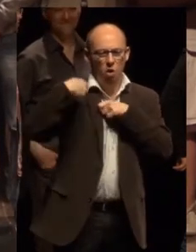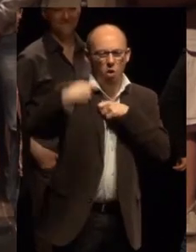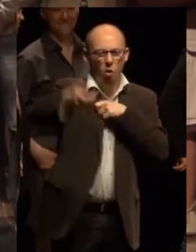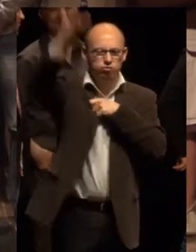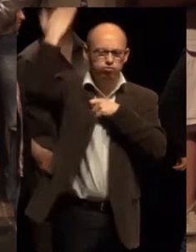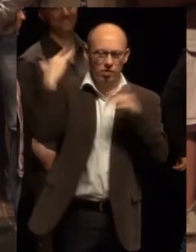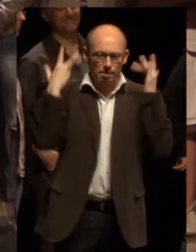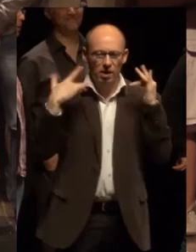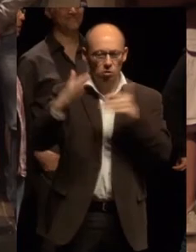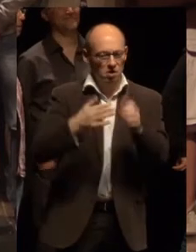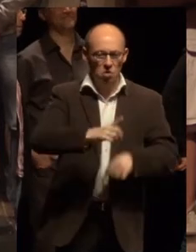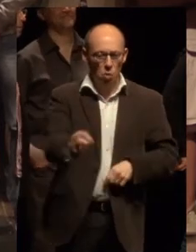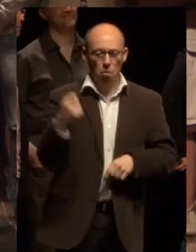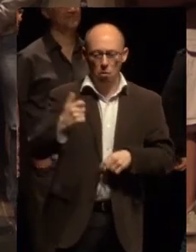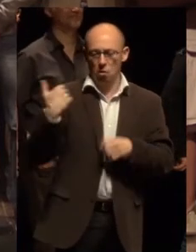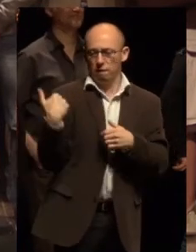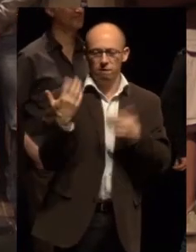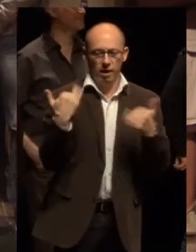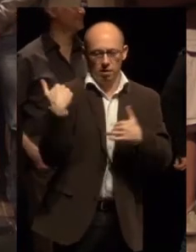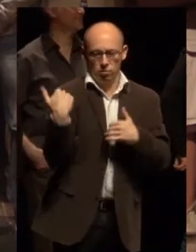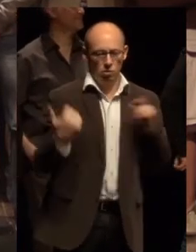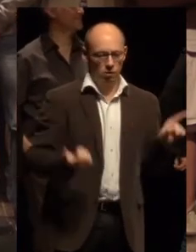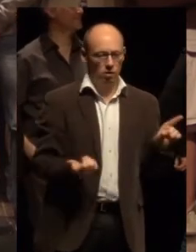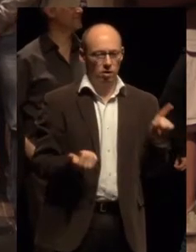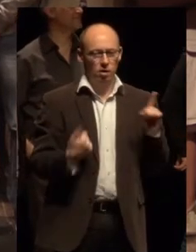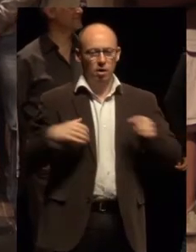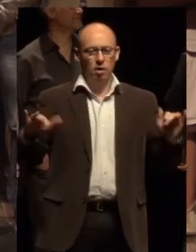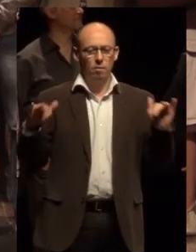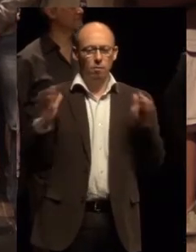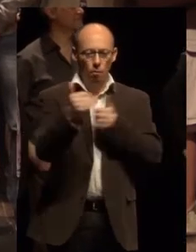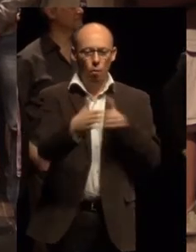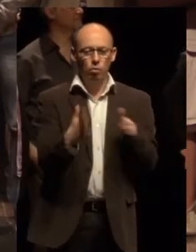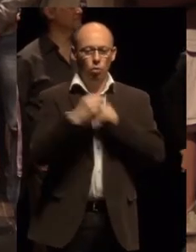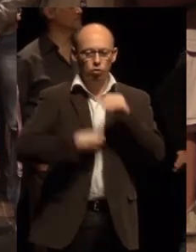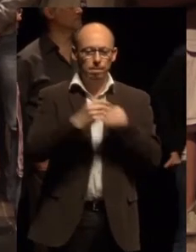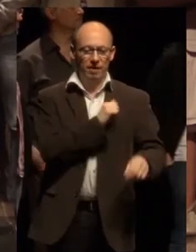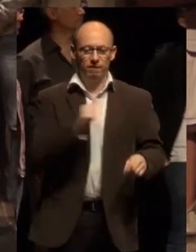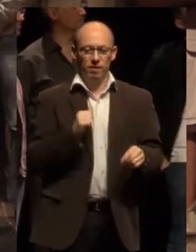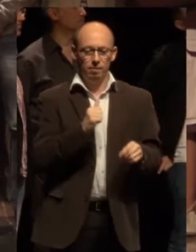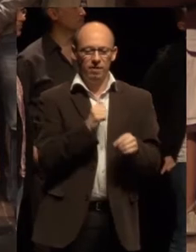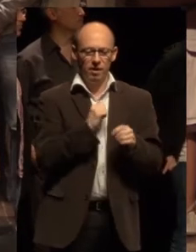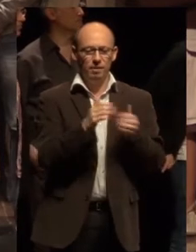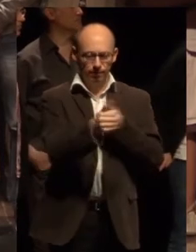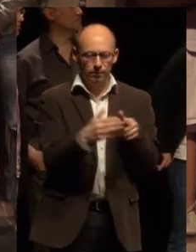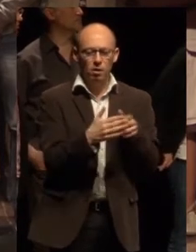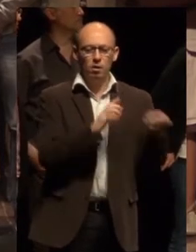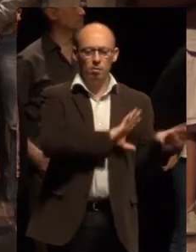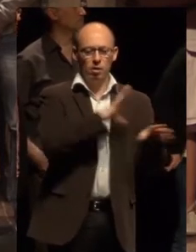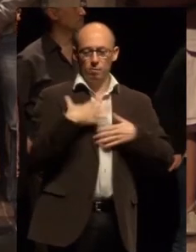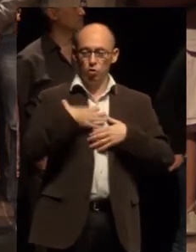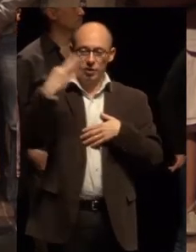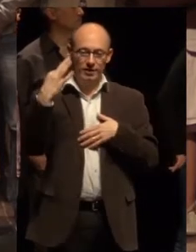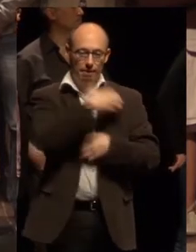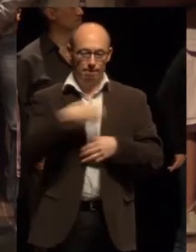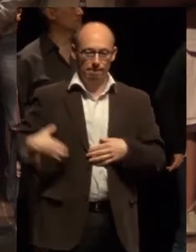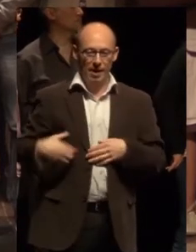derrière moi. Je viens du monde du privé, et à présent que les Grenoblois m'ont choisi comme maire,